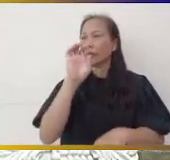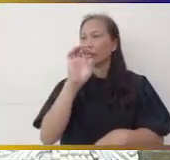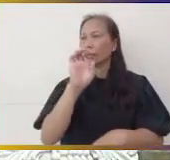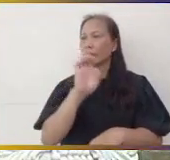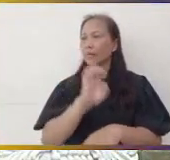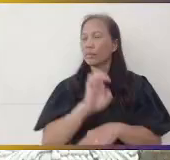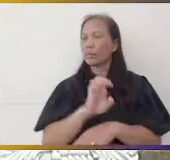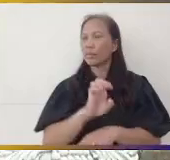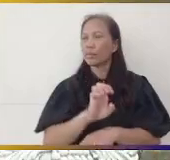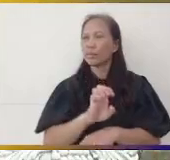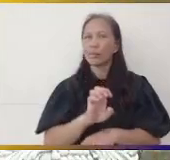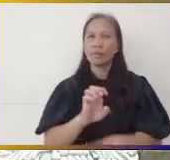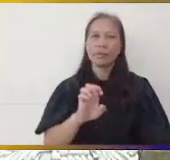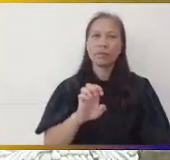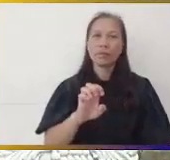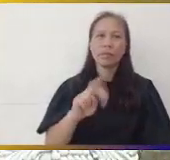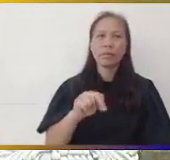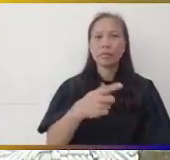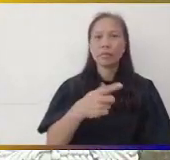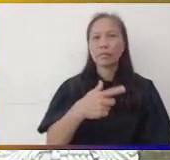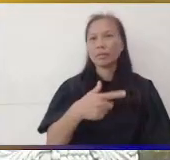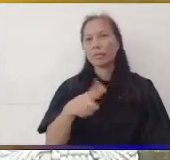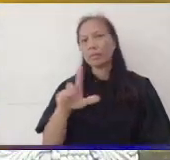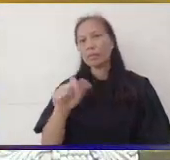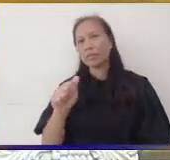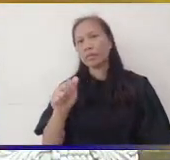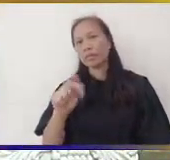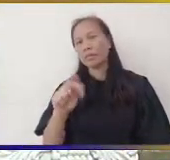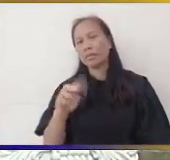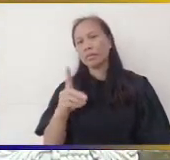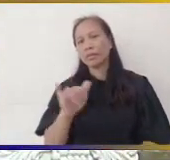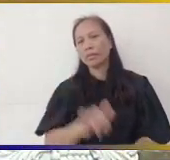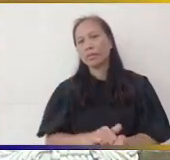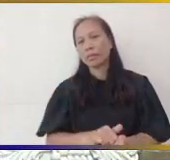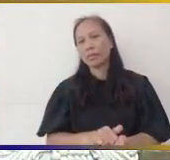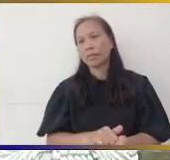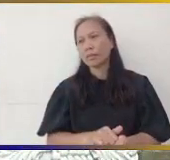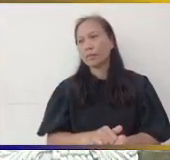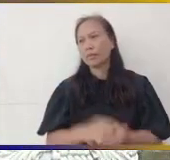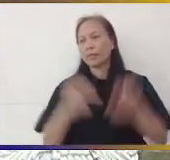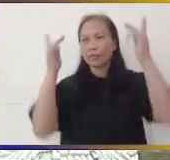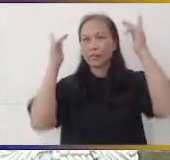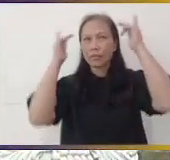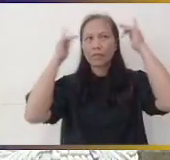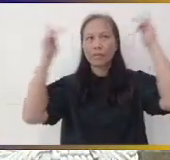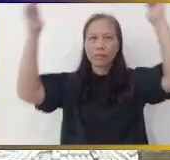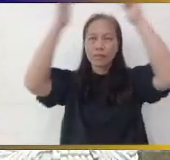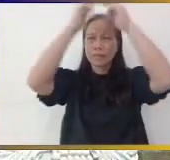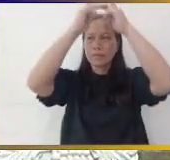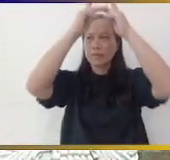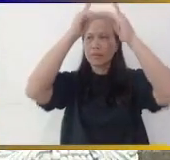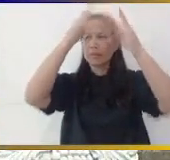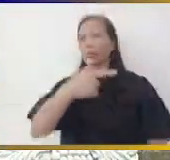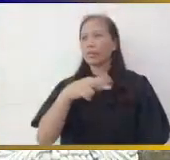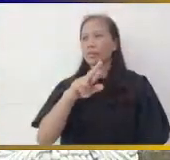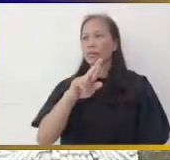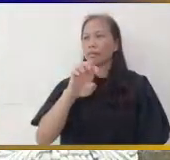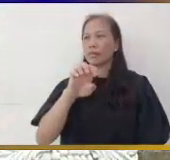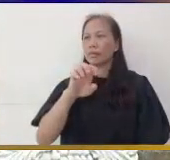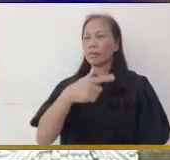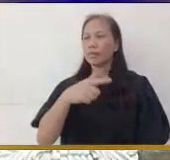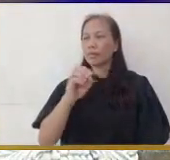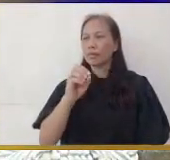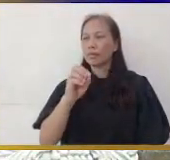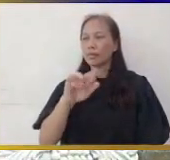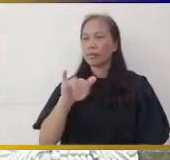bagamat may prote siya Ito pong si Pope Gregory 11th Okay Pope Gregory the x in